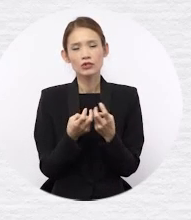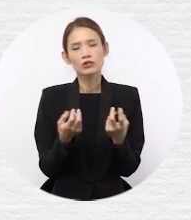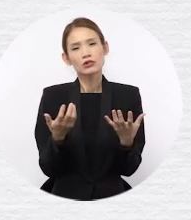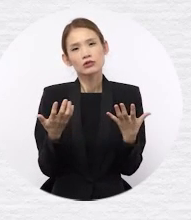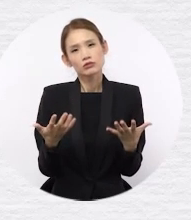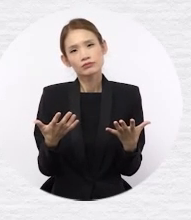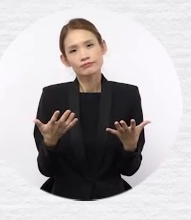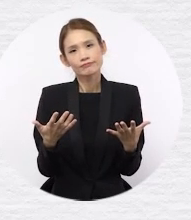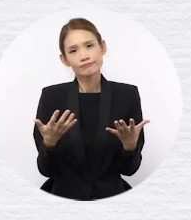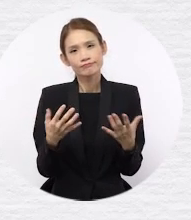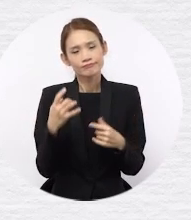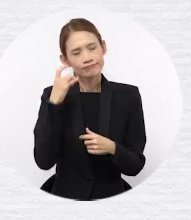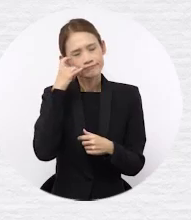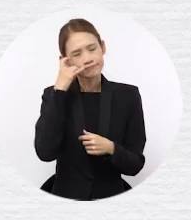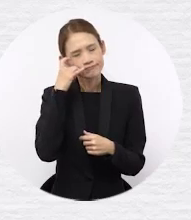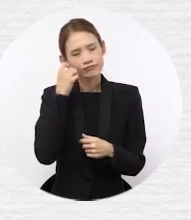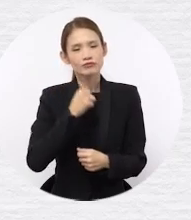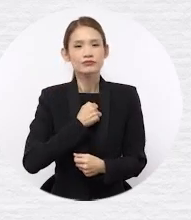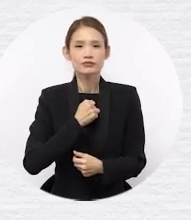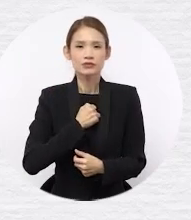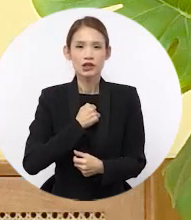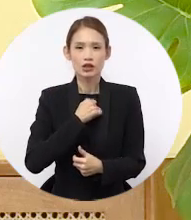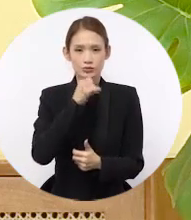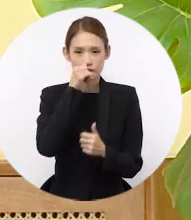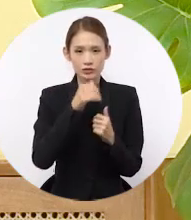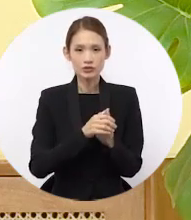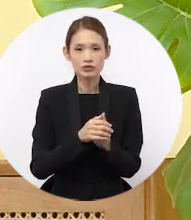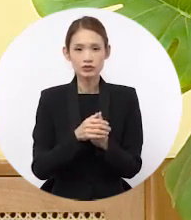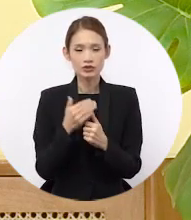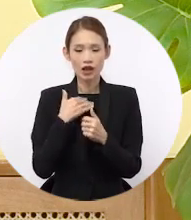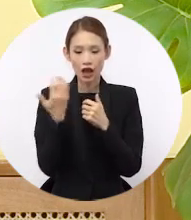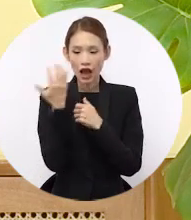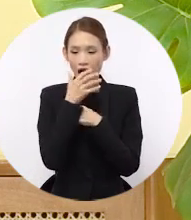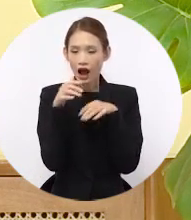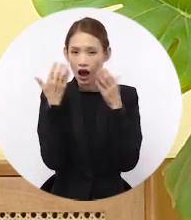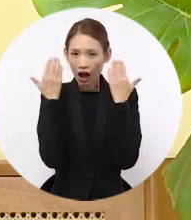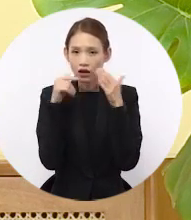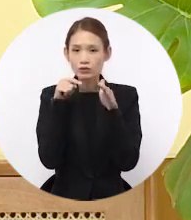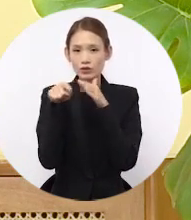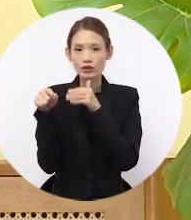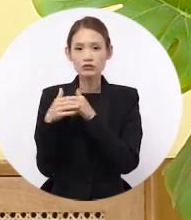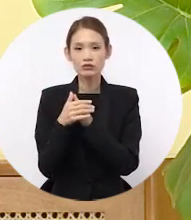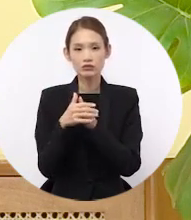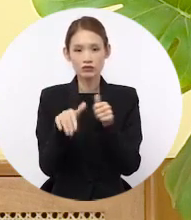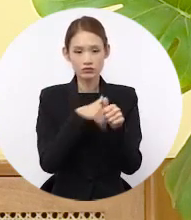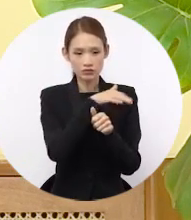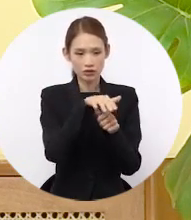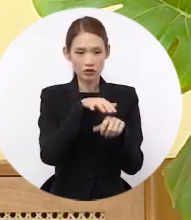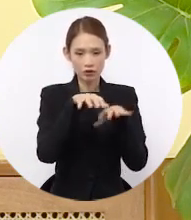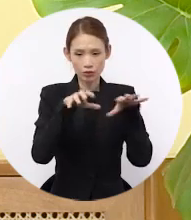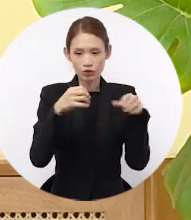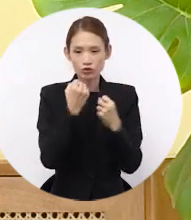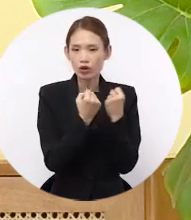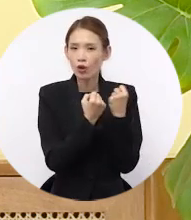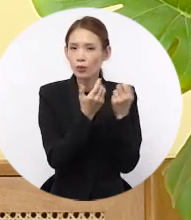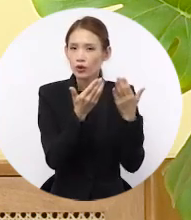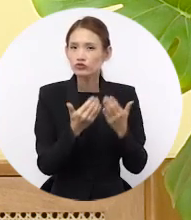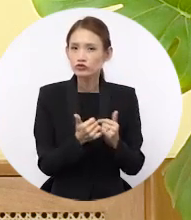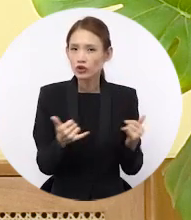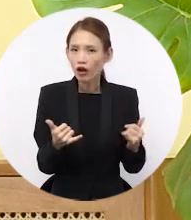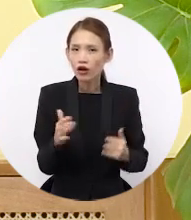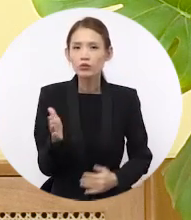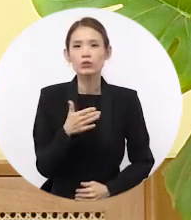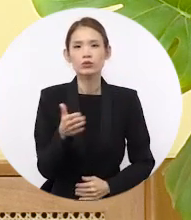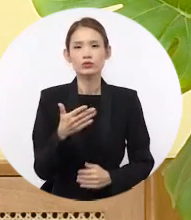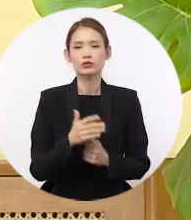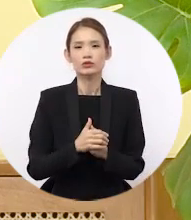뭘 할 수 있을까? 이거를 모르겠으니까 답답한 거예요. 근데 제가 일반 학교를 다니지만 제 주위에 아무도 저에게 시각장애에 대해 설명해 줄